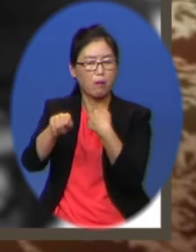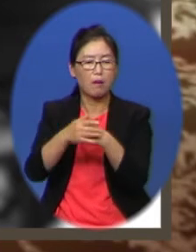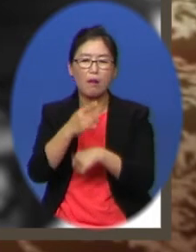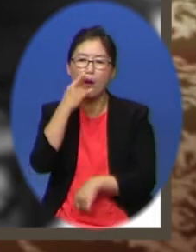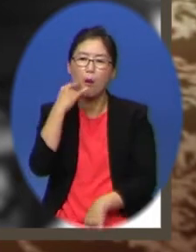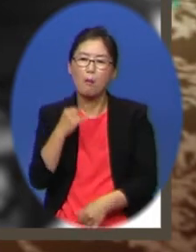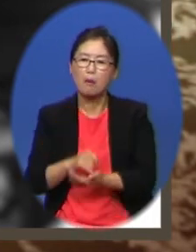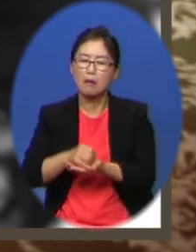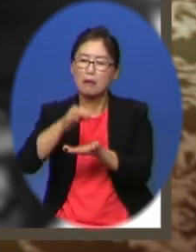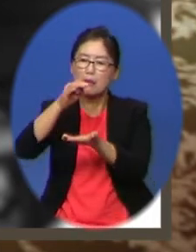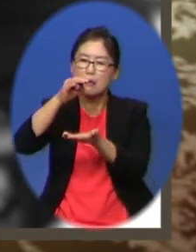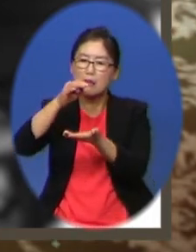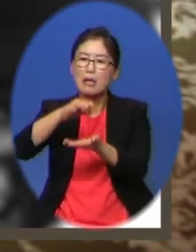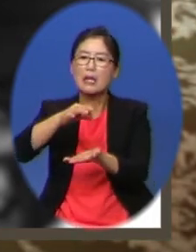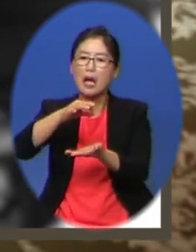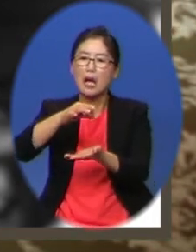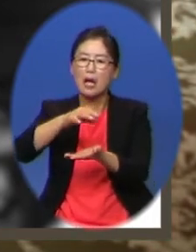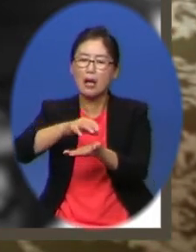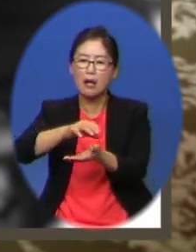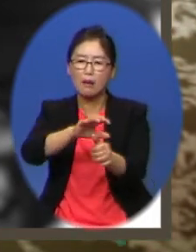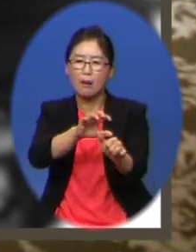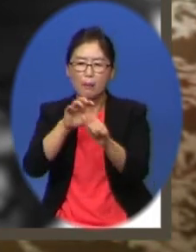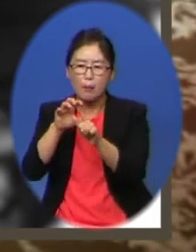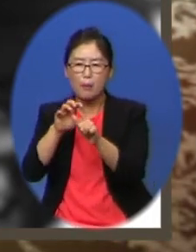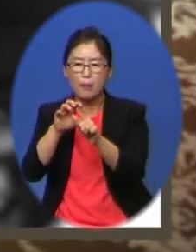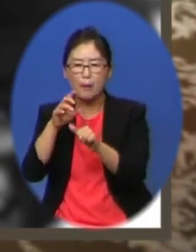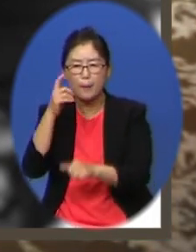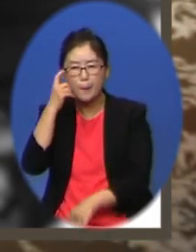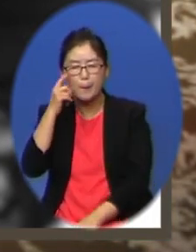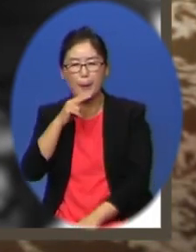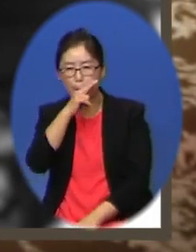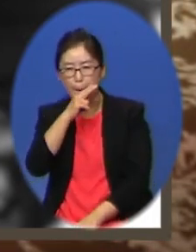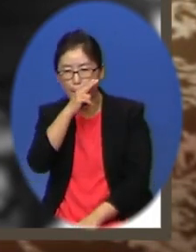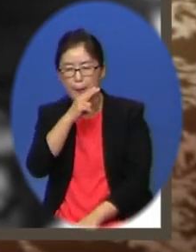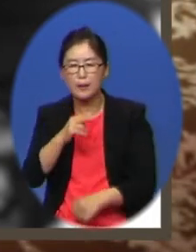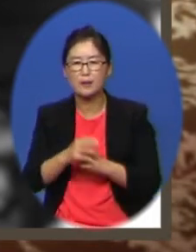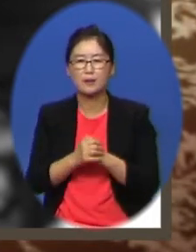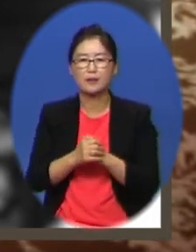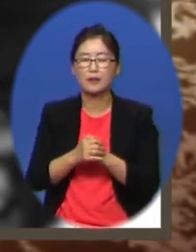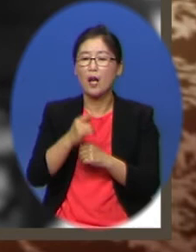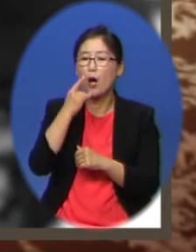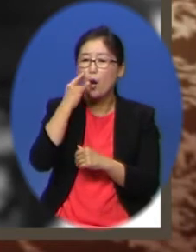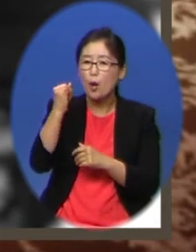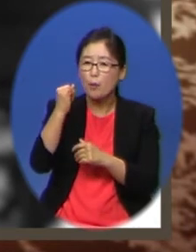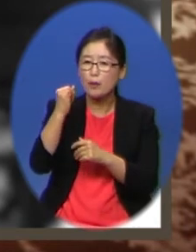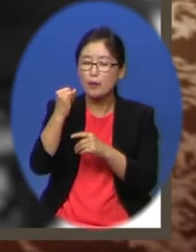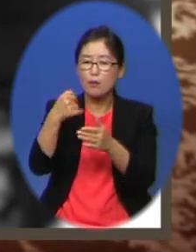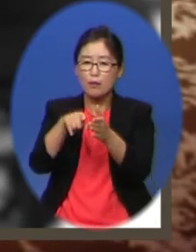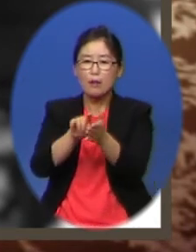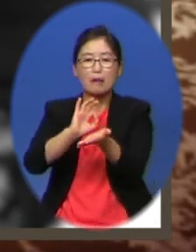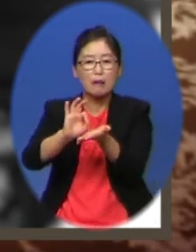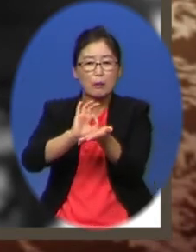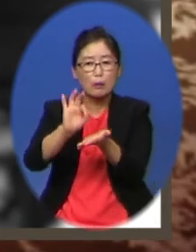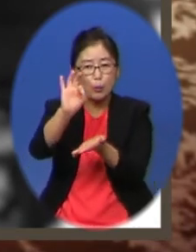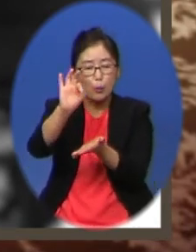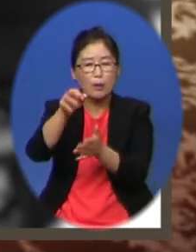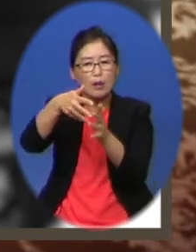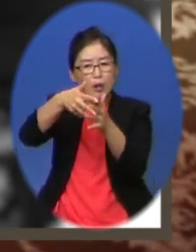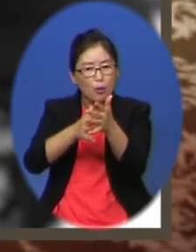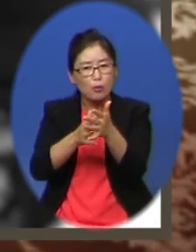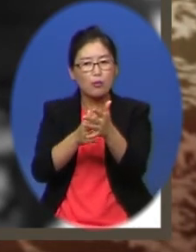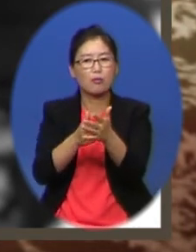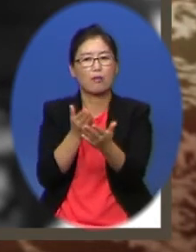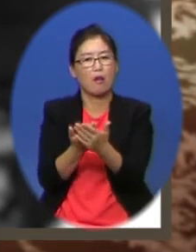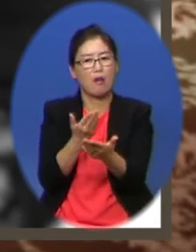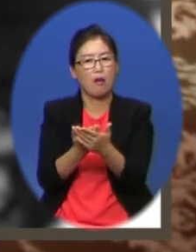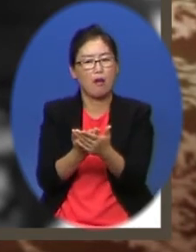재산을 이용해 제 이익만 챙길지 모르니 어머니를 위해 쓴 돈은 영수증을 제출하라는 것이었습니다. 이를 어길